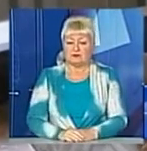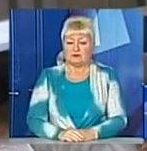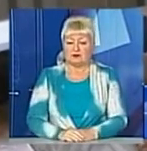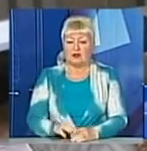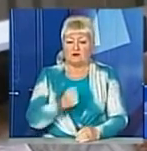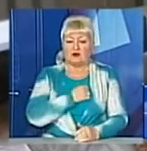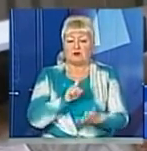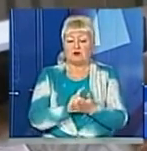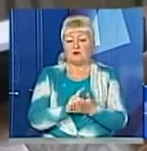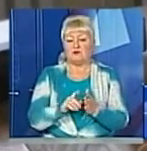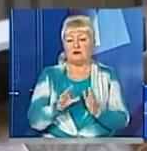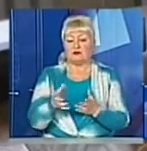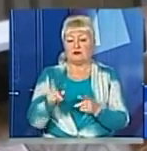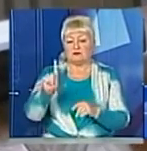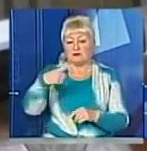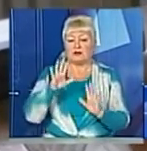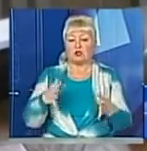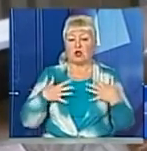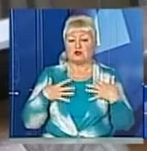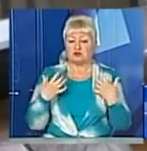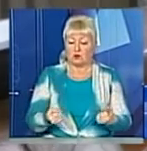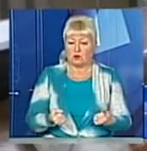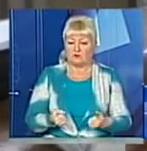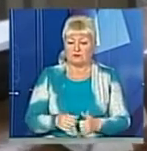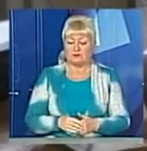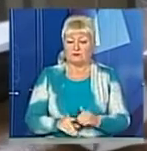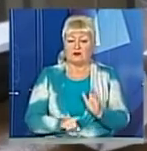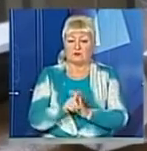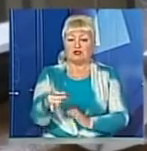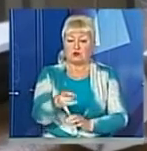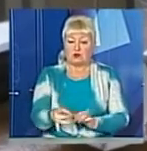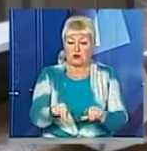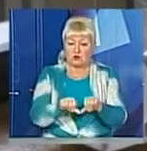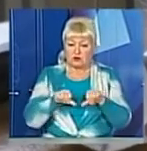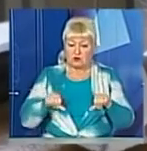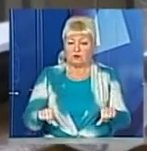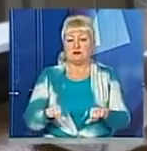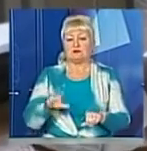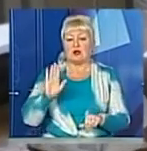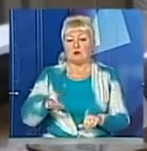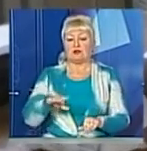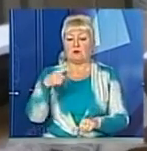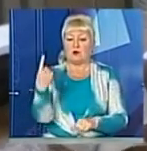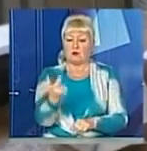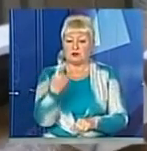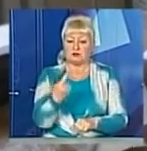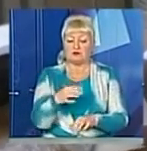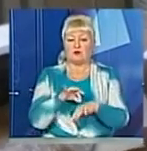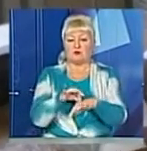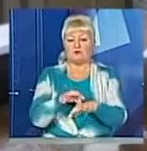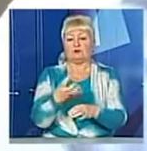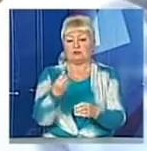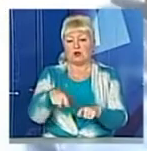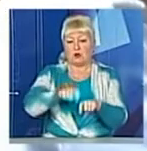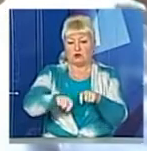повинні йти здорові, і тільки здорові. Через що проводиться спочатку районні комісії, потім на обласному збірному проводиться контрольний